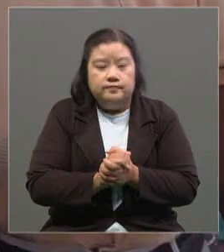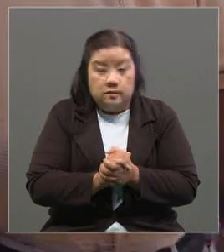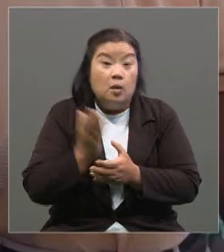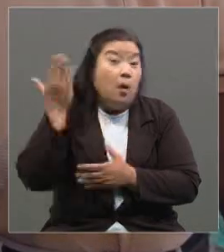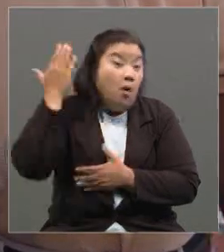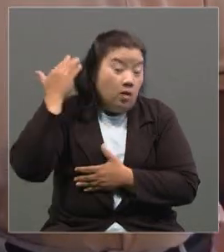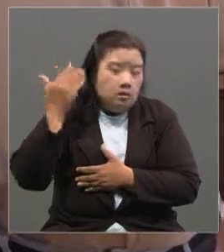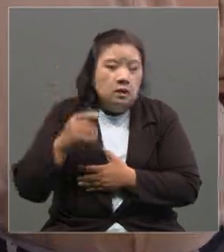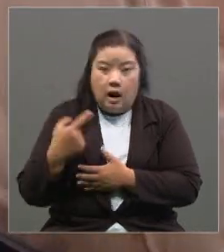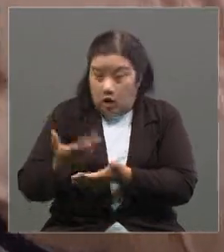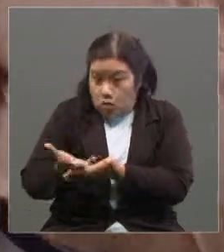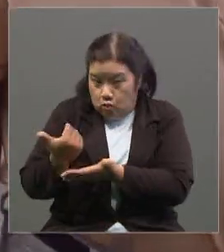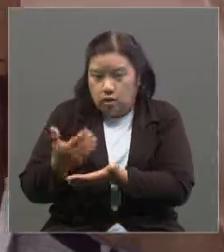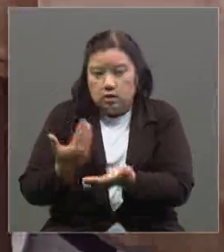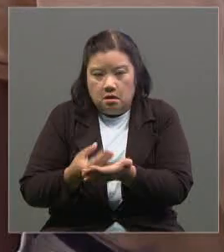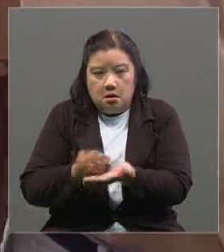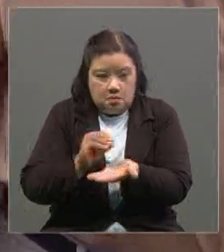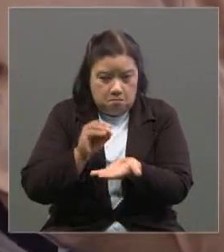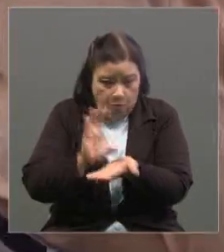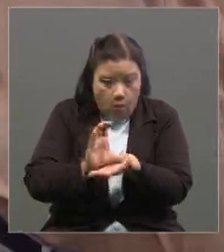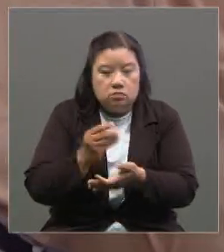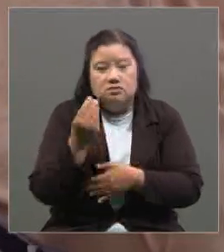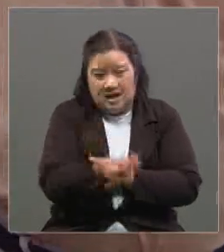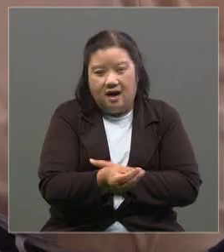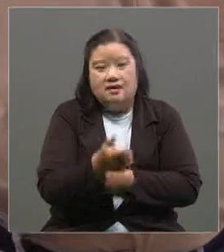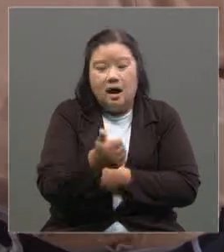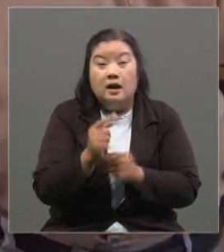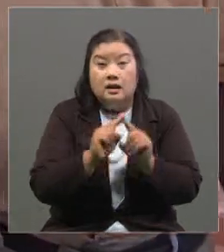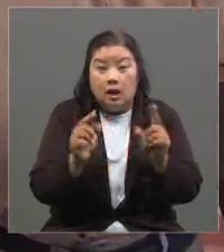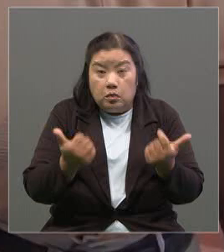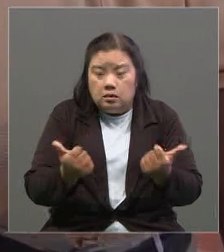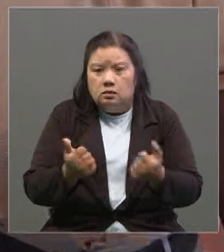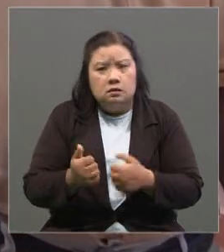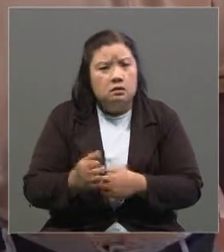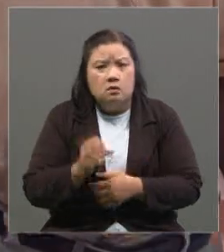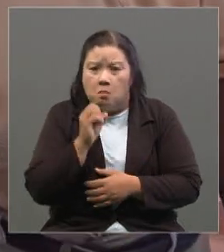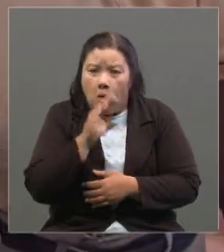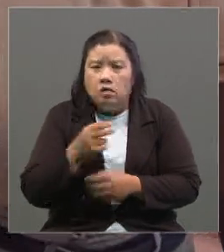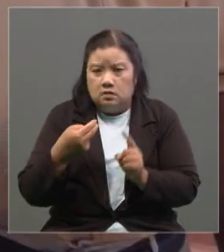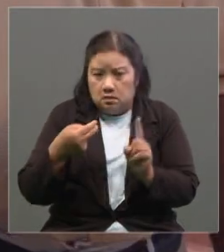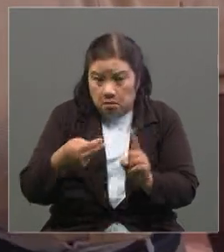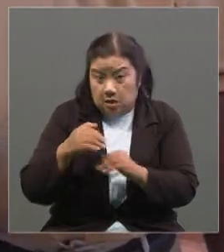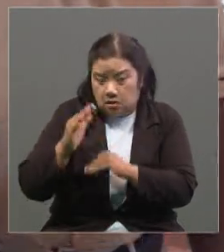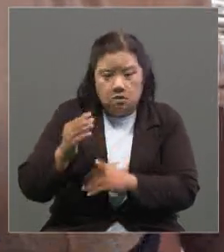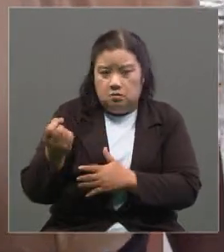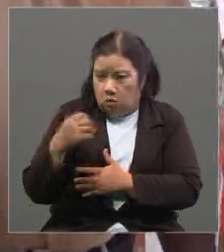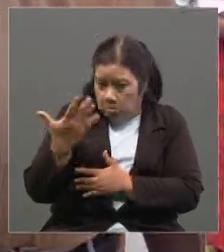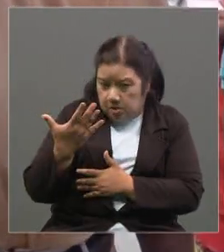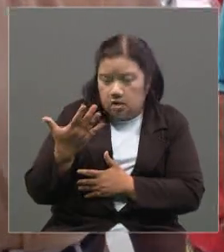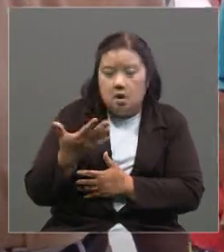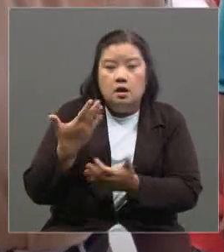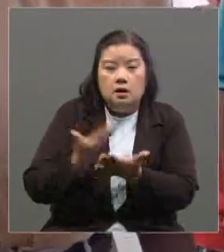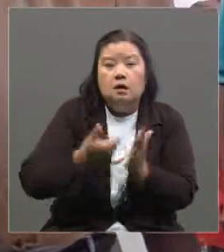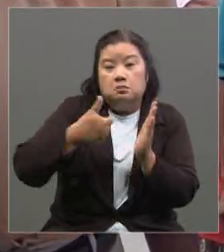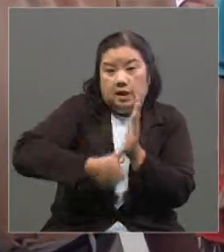ใครที่มีฐานะมีเงินหน่อยก็จะให้มากหน่อยก็ไม่ว่ากันแต่ว่ามันไม่มีการกำหนดขั้นต่ำและไม่ได้มีการทำเป็นบิล